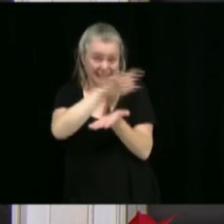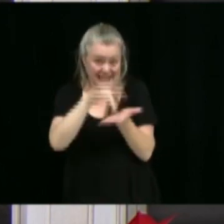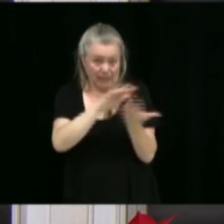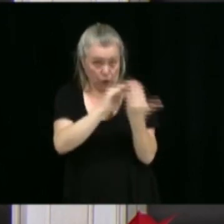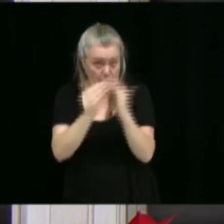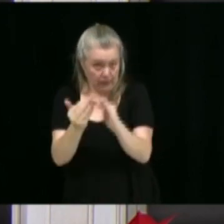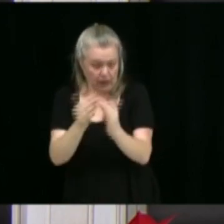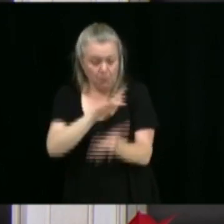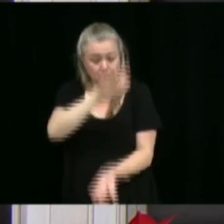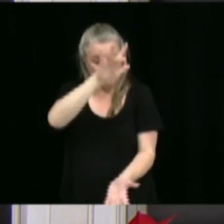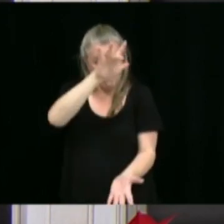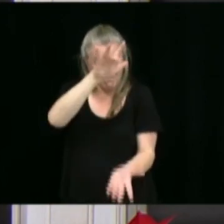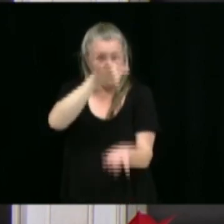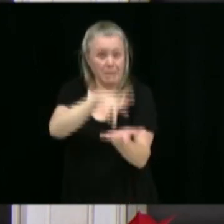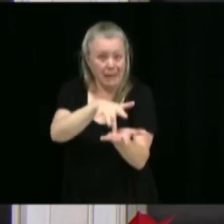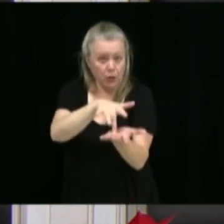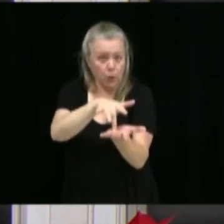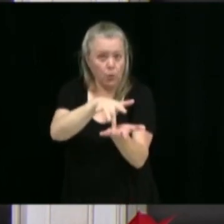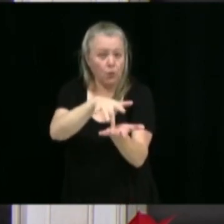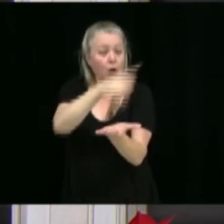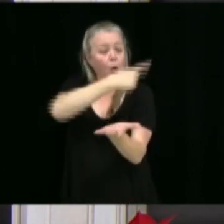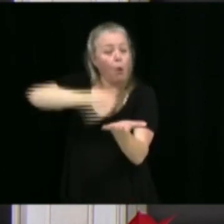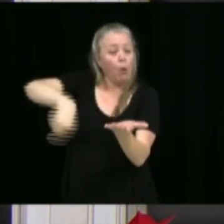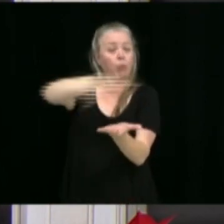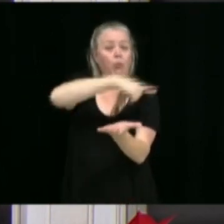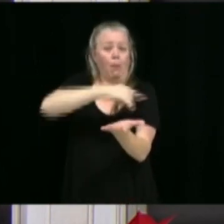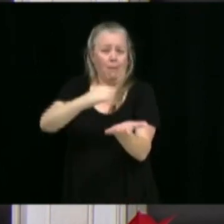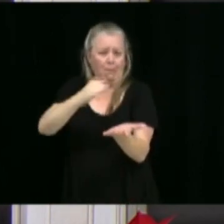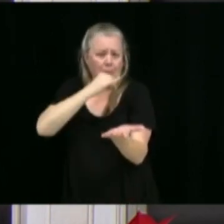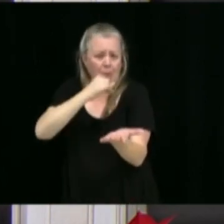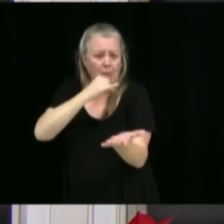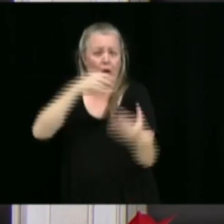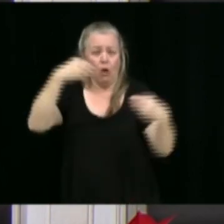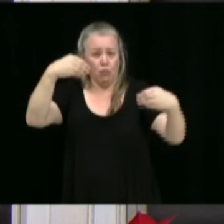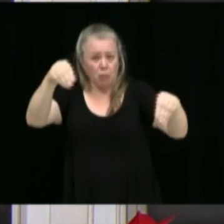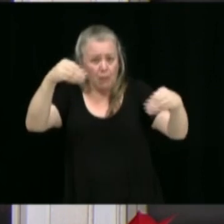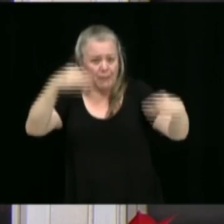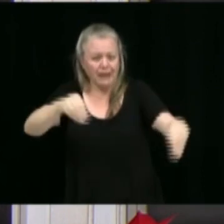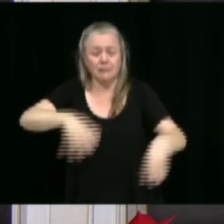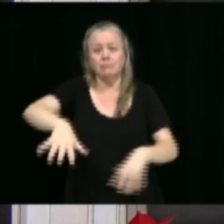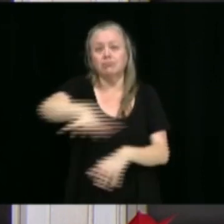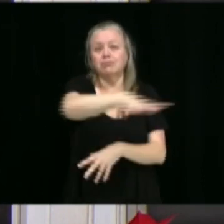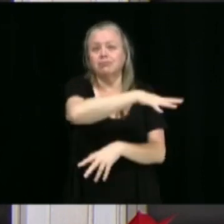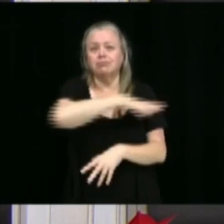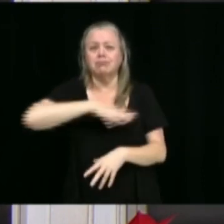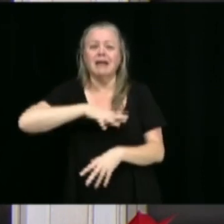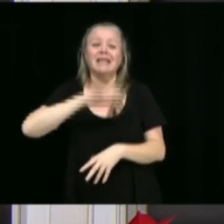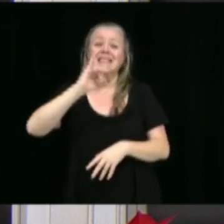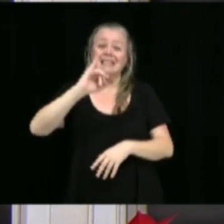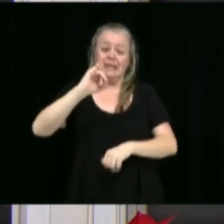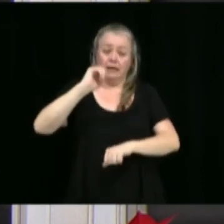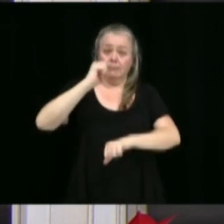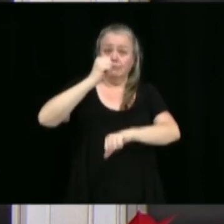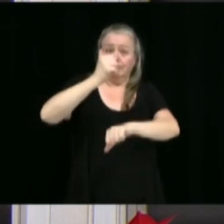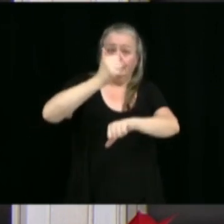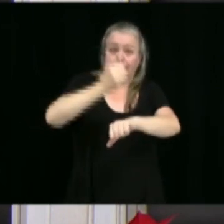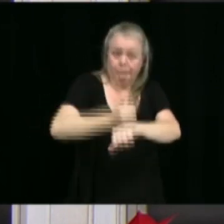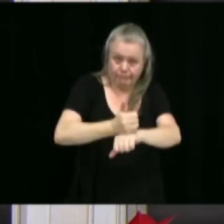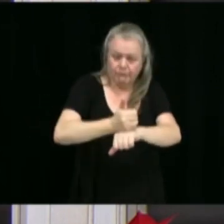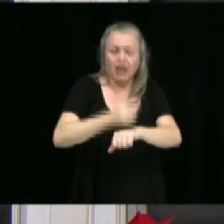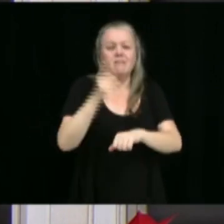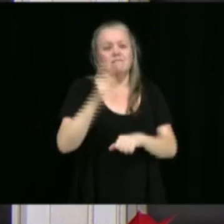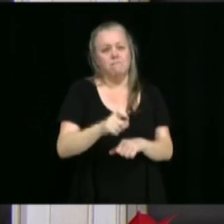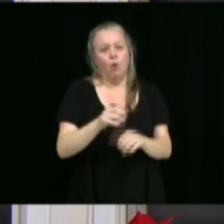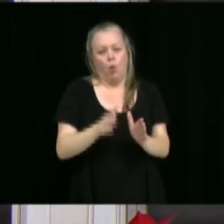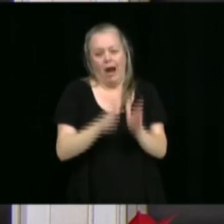nos commerces, mais il viendra avec l'implantation des aménagements, bien entendu, pour s'assurer qu'on ne perde pas de stationnement.